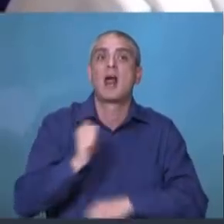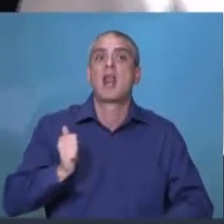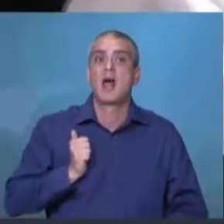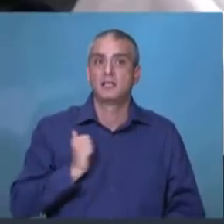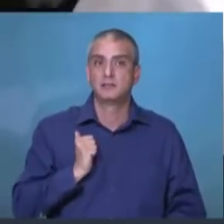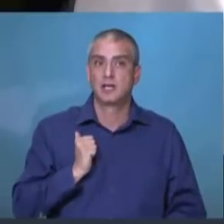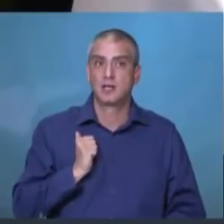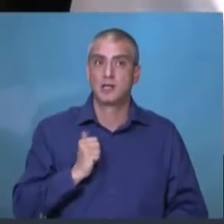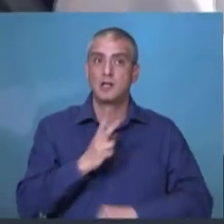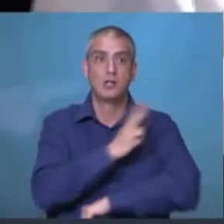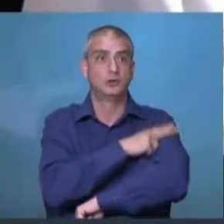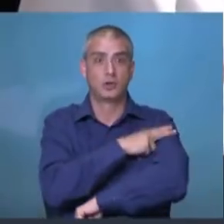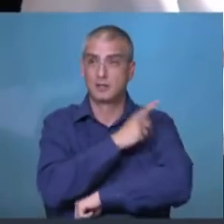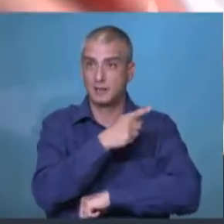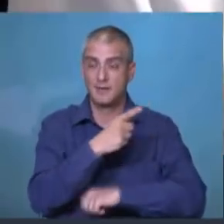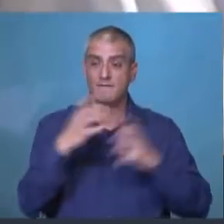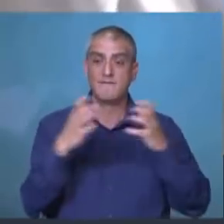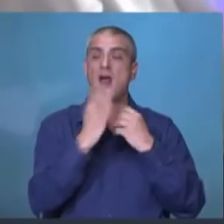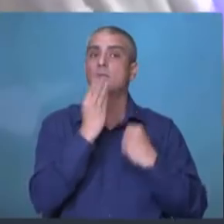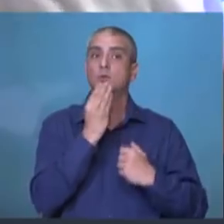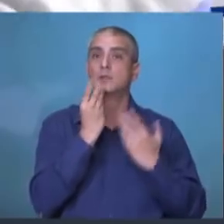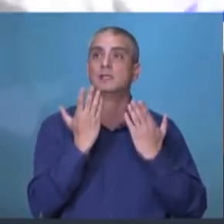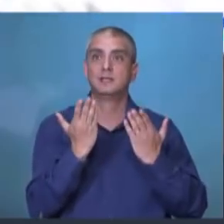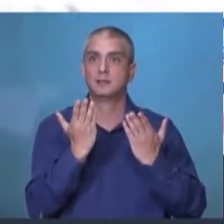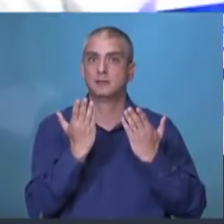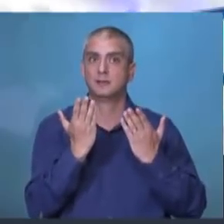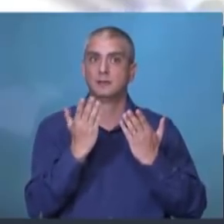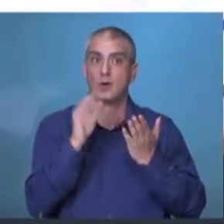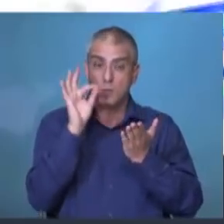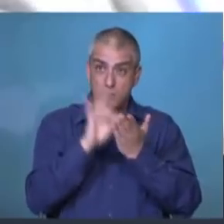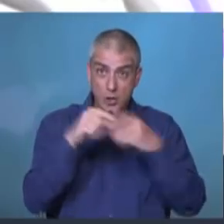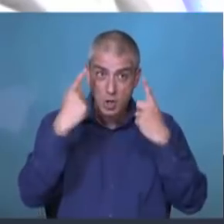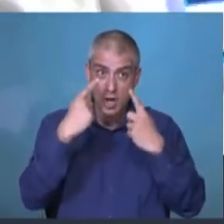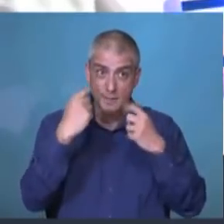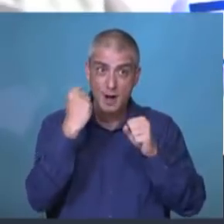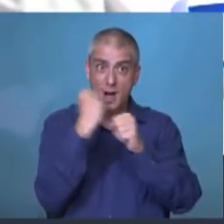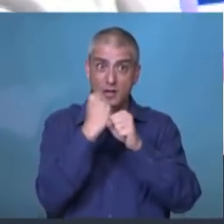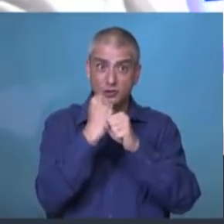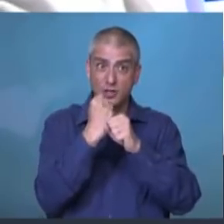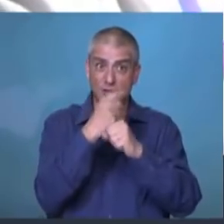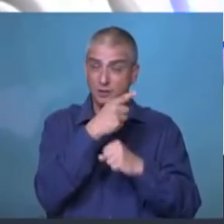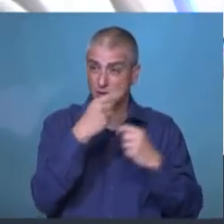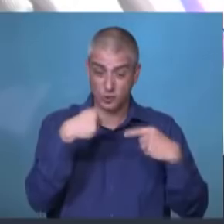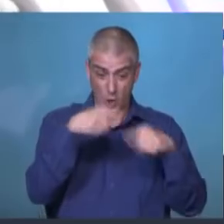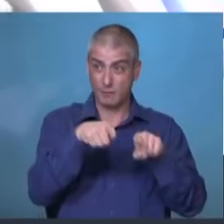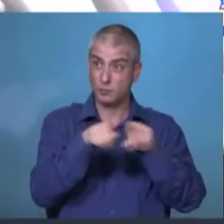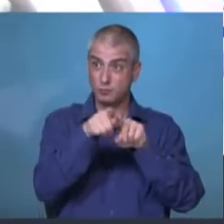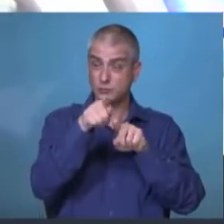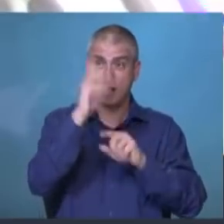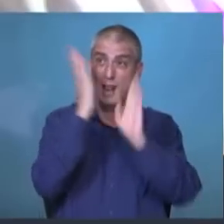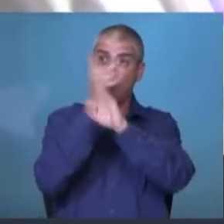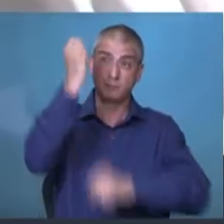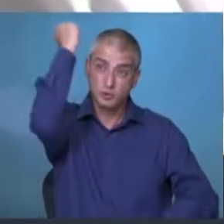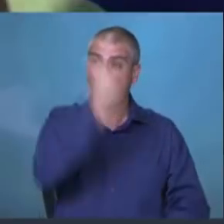שוטרי משטרת ישראל ולעם, ולעם היהודים, באותו יום לעשות יום כזה